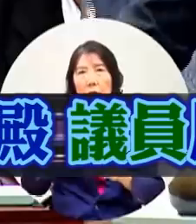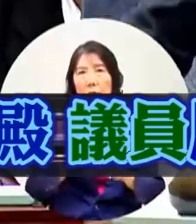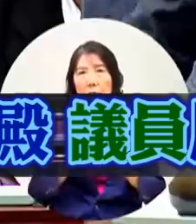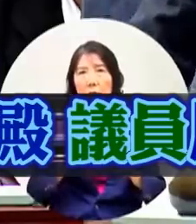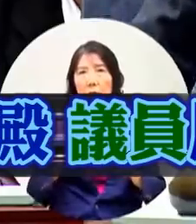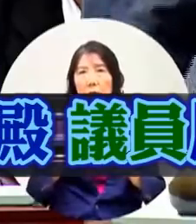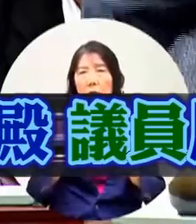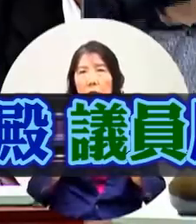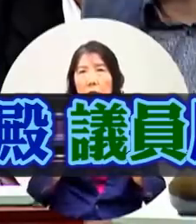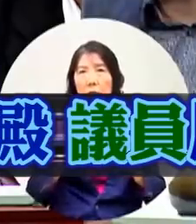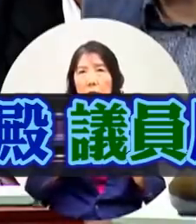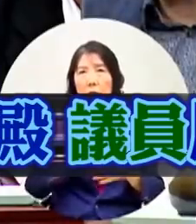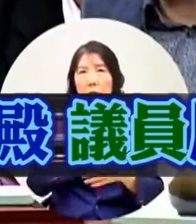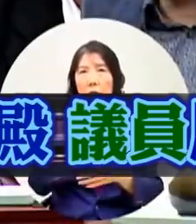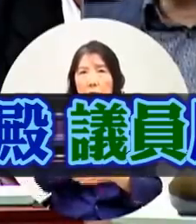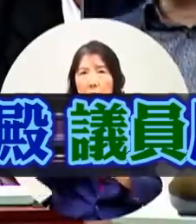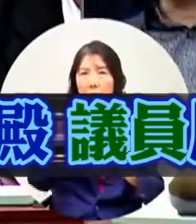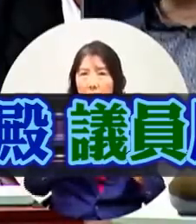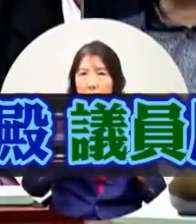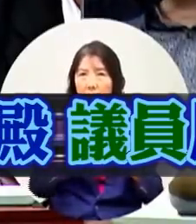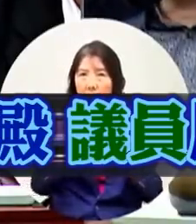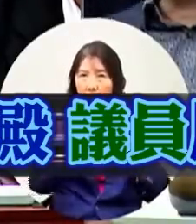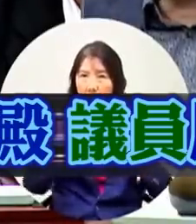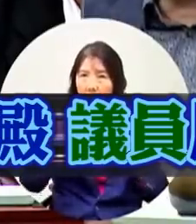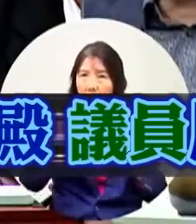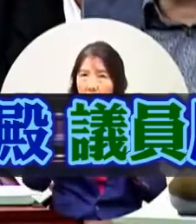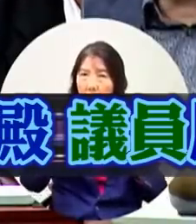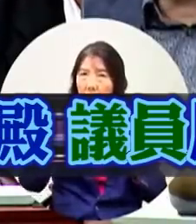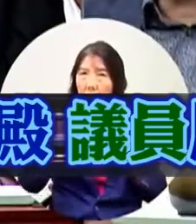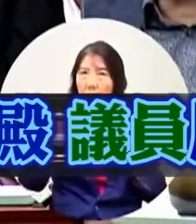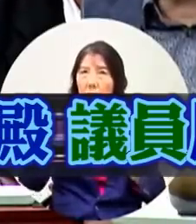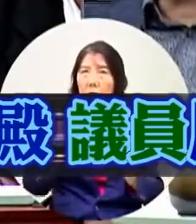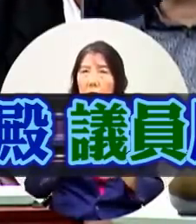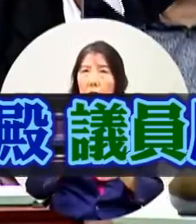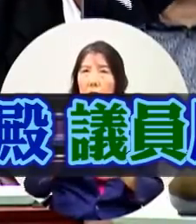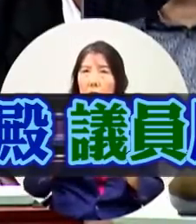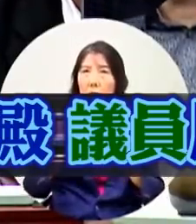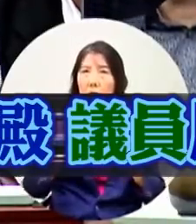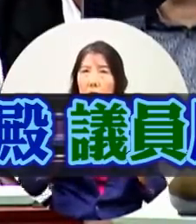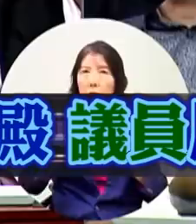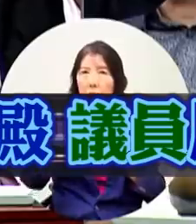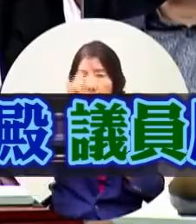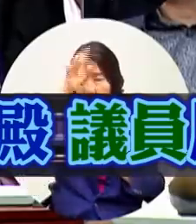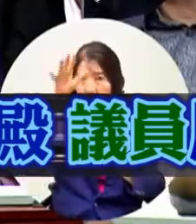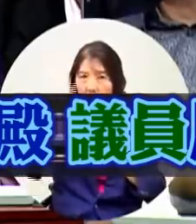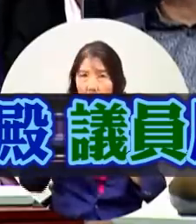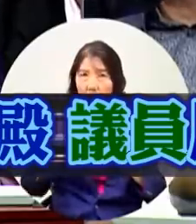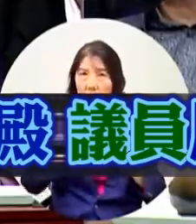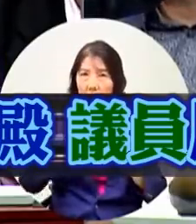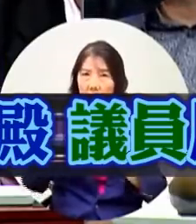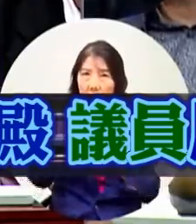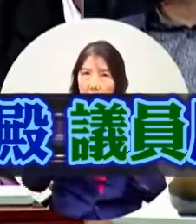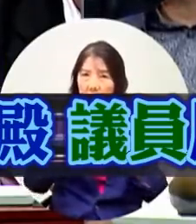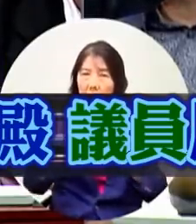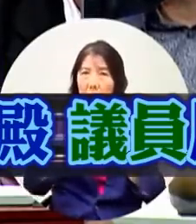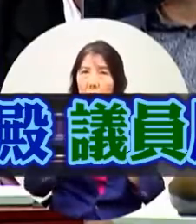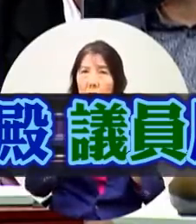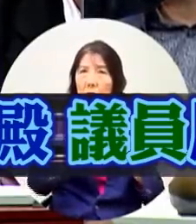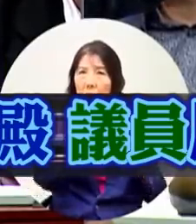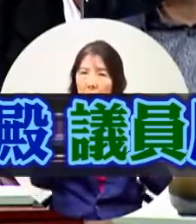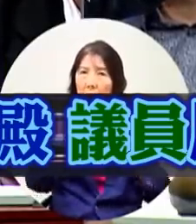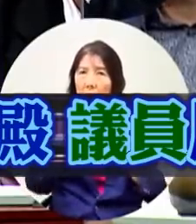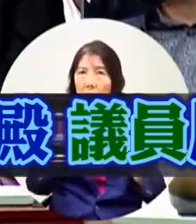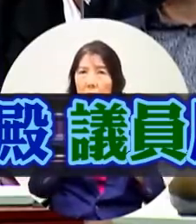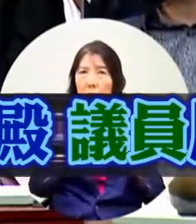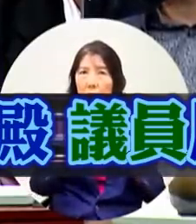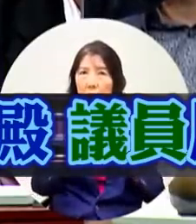会进入统筹分配款，我念法条给你听。 是， 依照国民党自军区的版本第38条，经许可第一